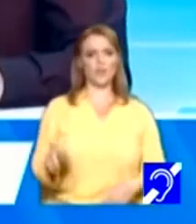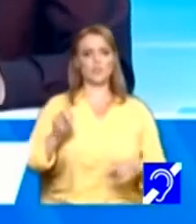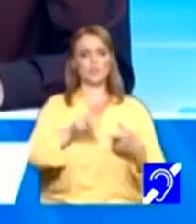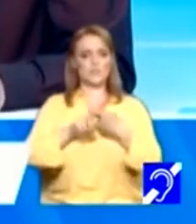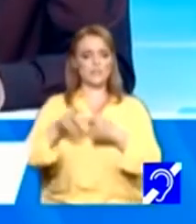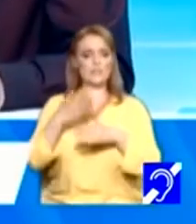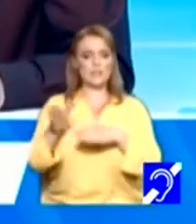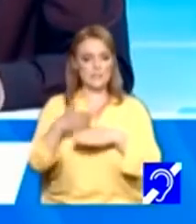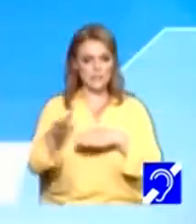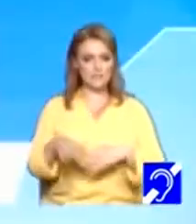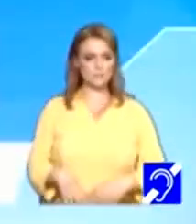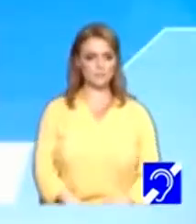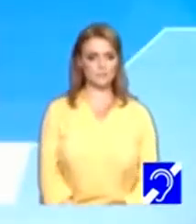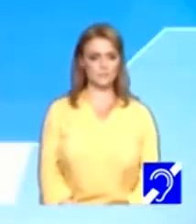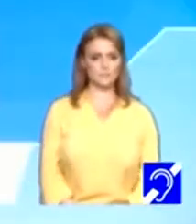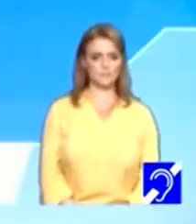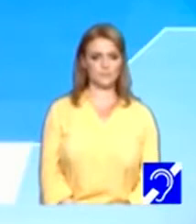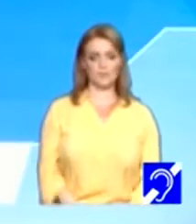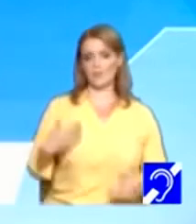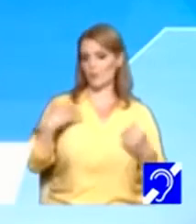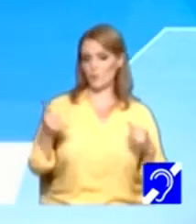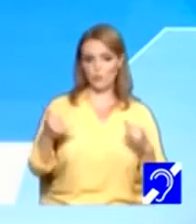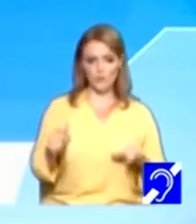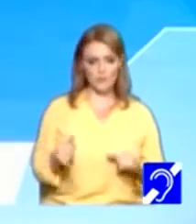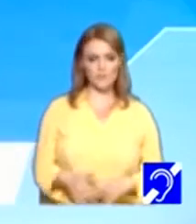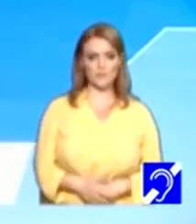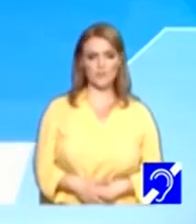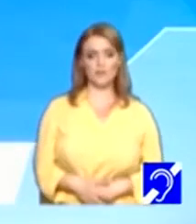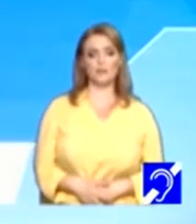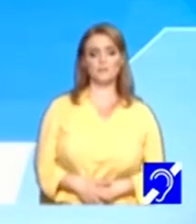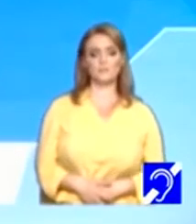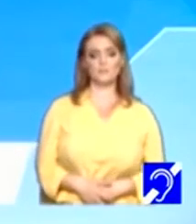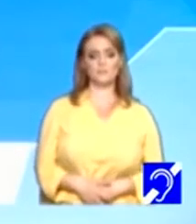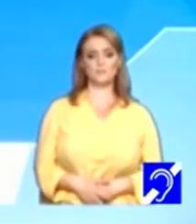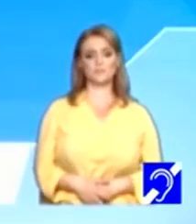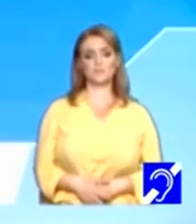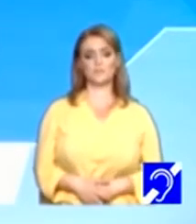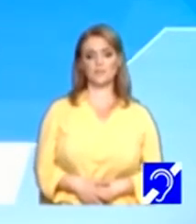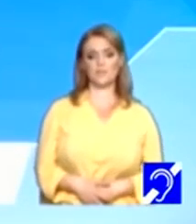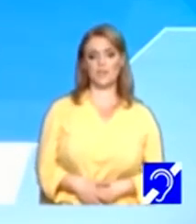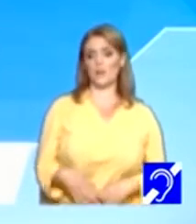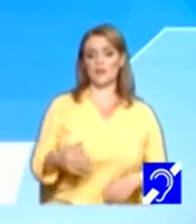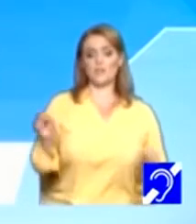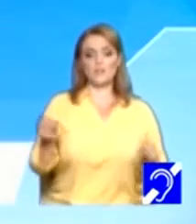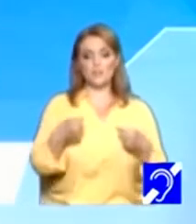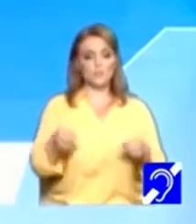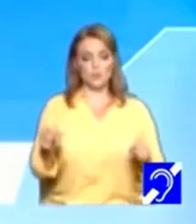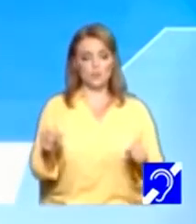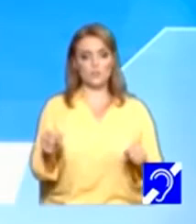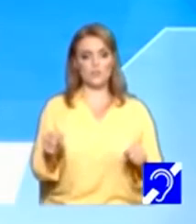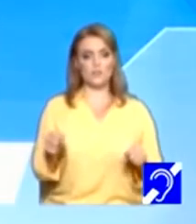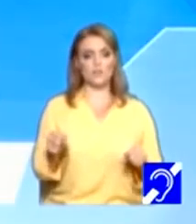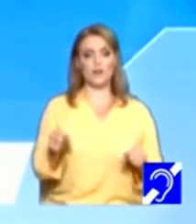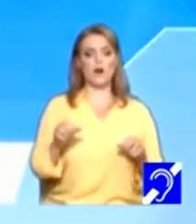credite, este absolut ciudat că v-a delegat partidul pe dumneavoastră, ca să nu înțelegeți că nu este posibil, nici un